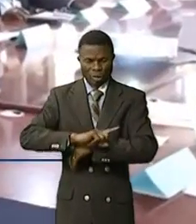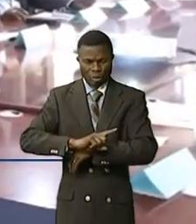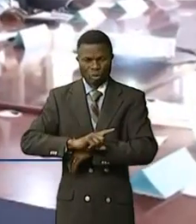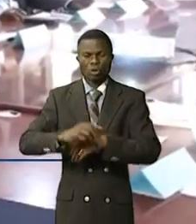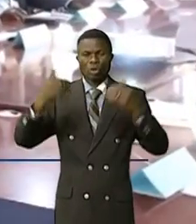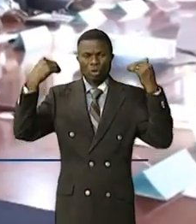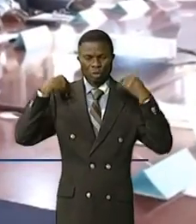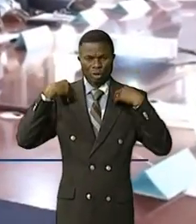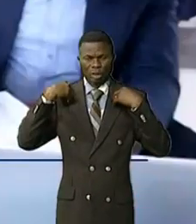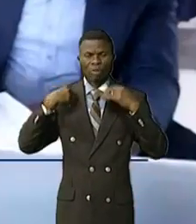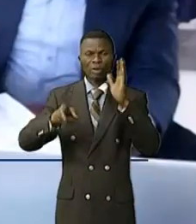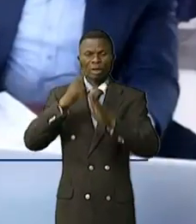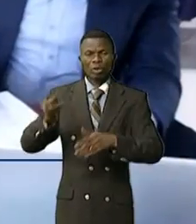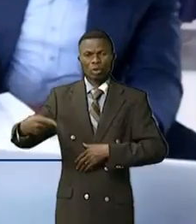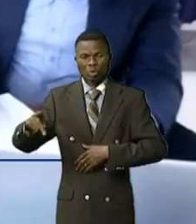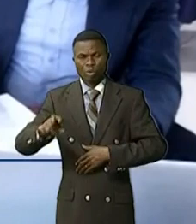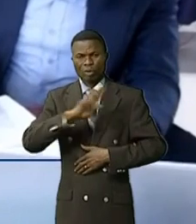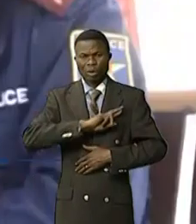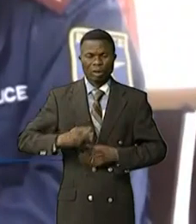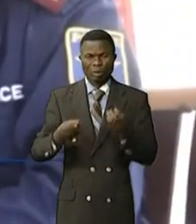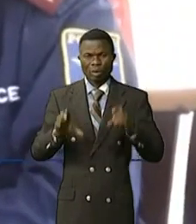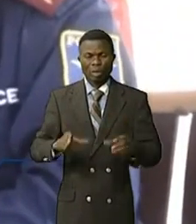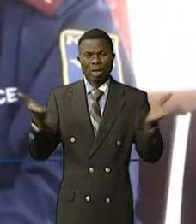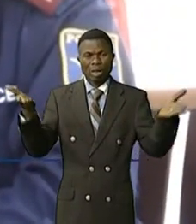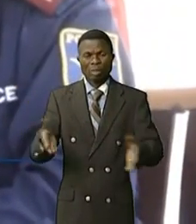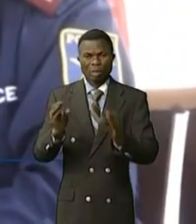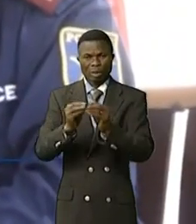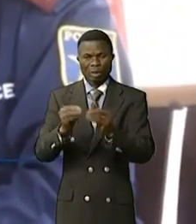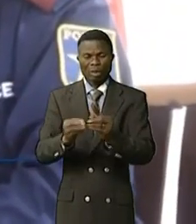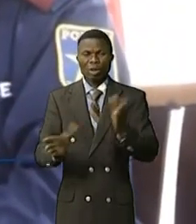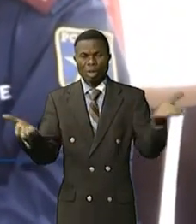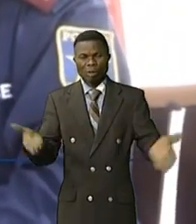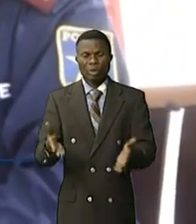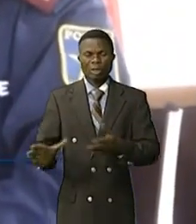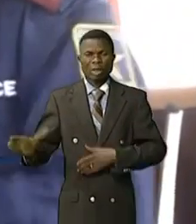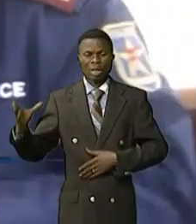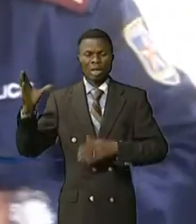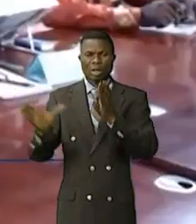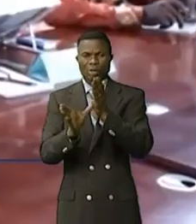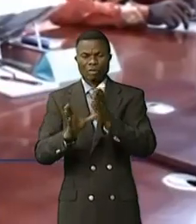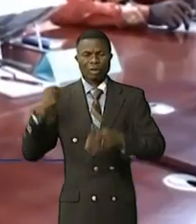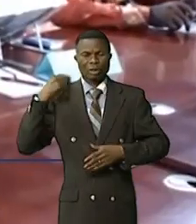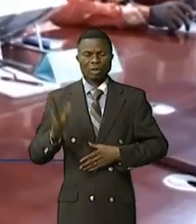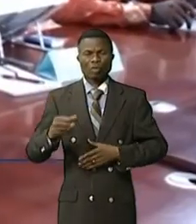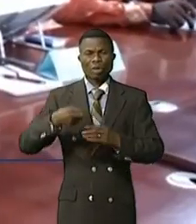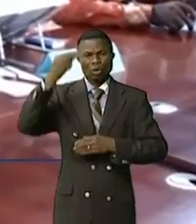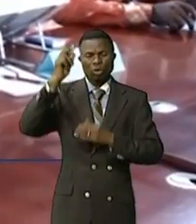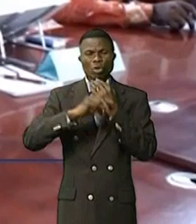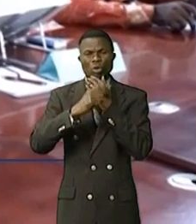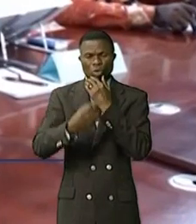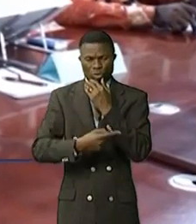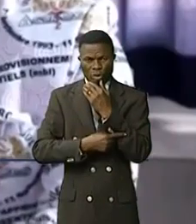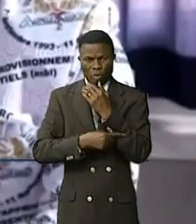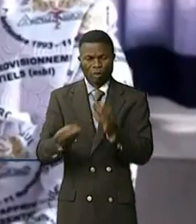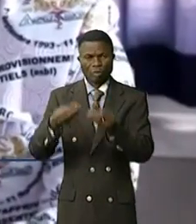RDC participent à cette table ronde ouverte par le vice-gouverneur du Nord Kivu, Romi Ekoukalipopo, ce lundi 18 octobre 2021. Le